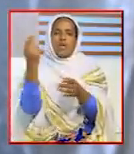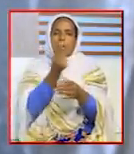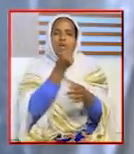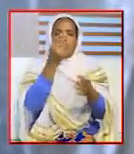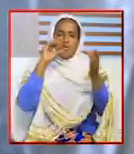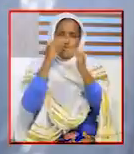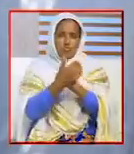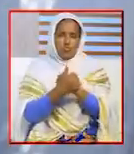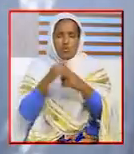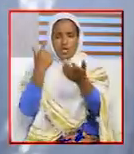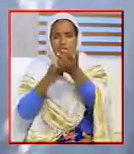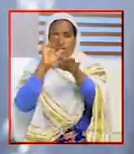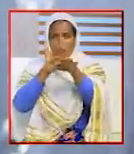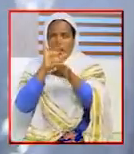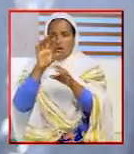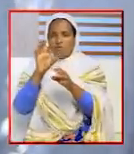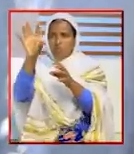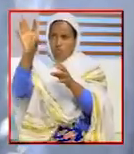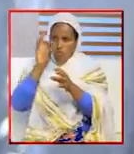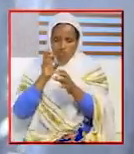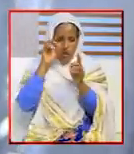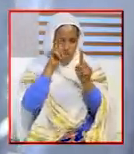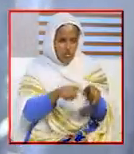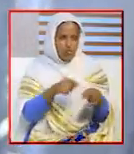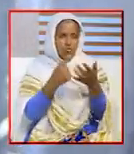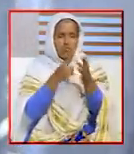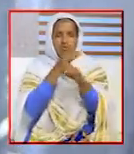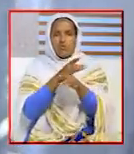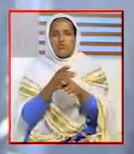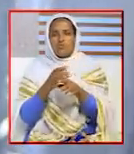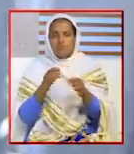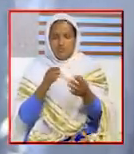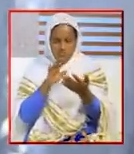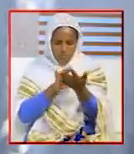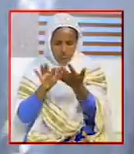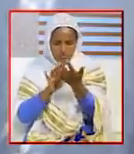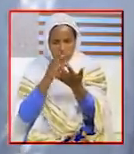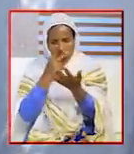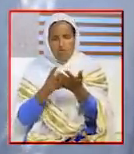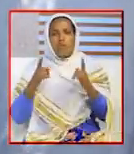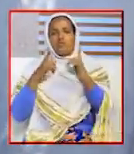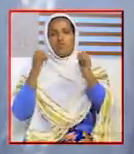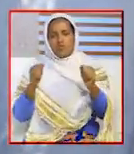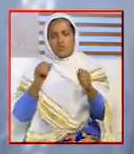የሆኑ ከዛ ላይ እኮ ቀርቶ አምጥቶ በሴልፎናቸው ልጆቹ መኖሩን ምርጫ